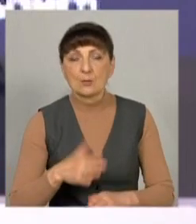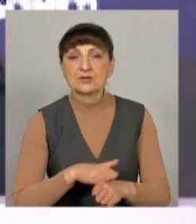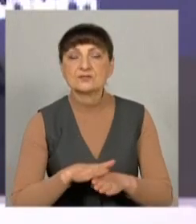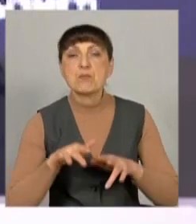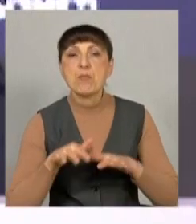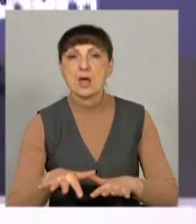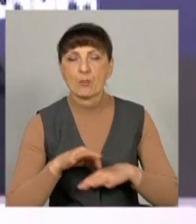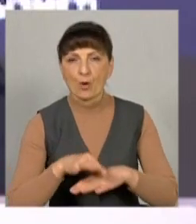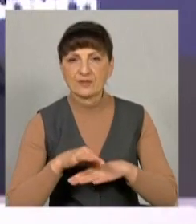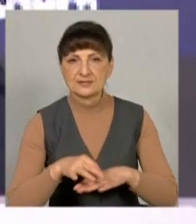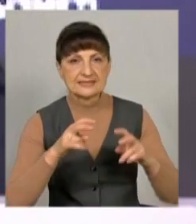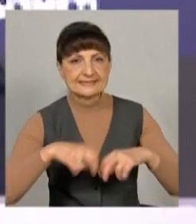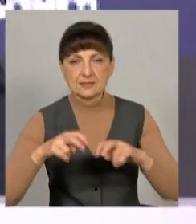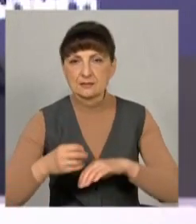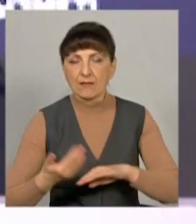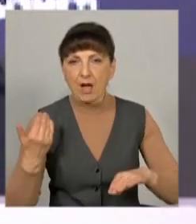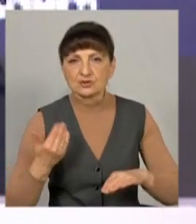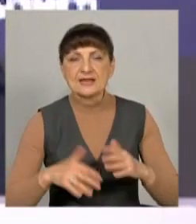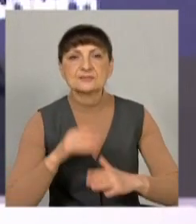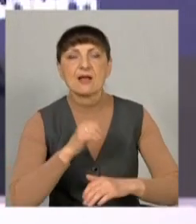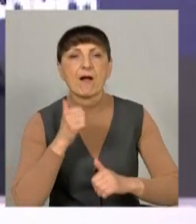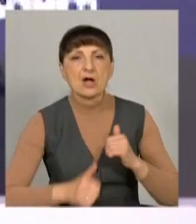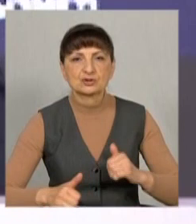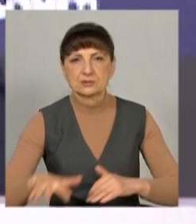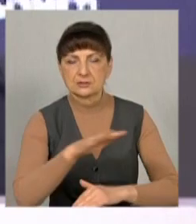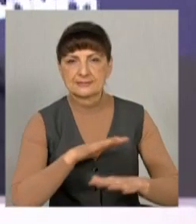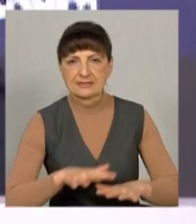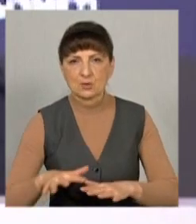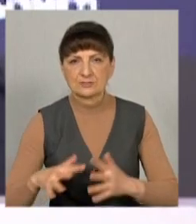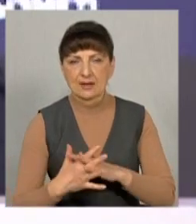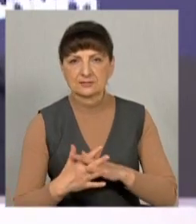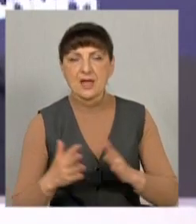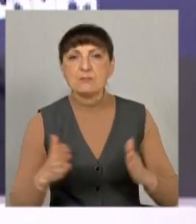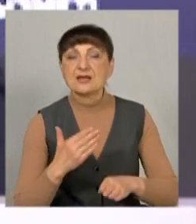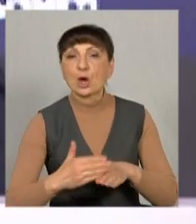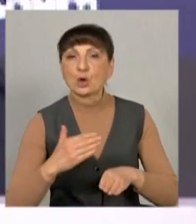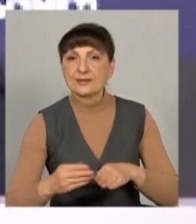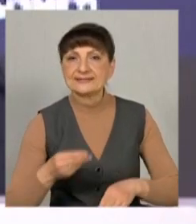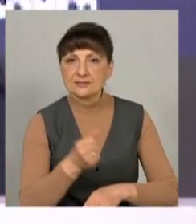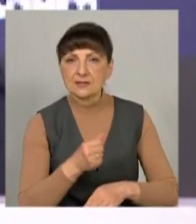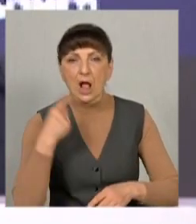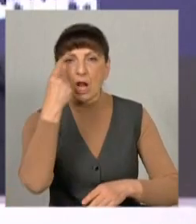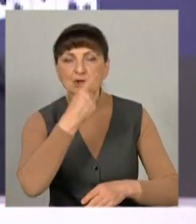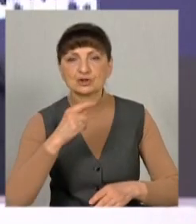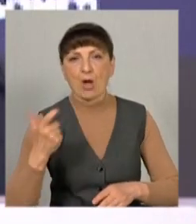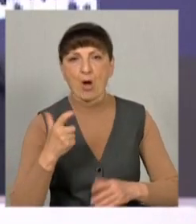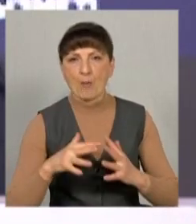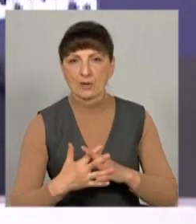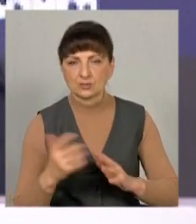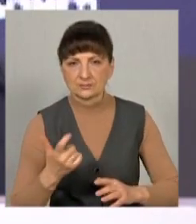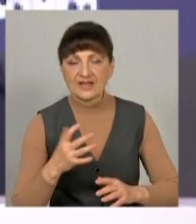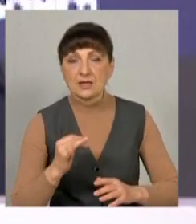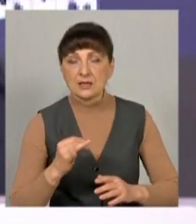по проведению скрининга специализации каждого сельского округа, микрокредитованию личных подсобных хозяйств,